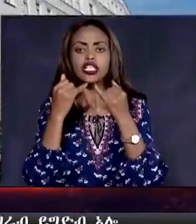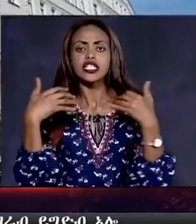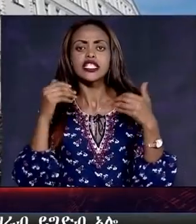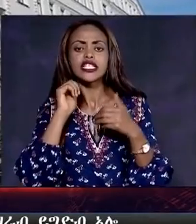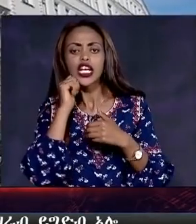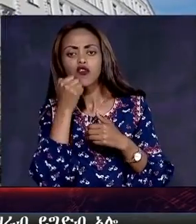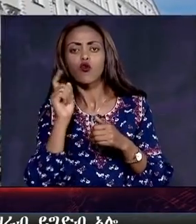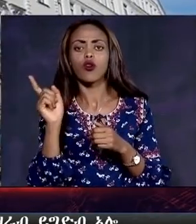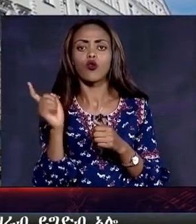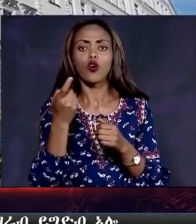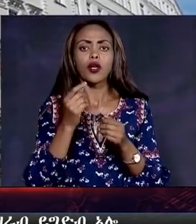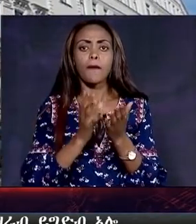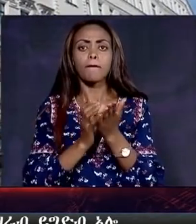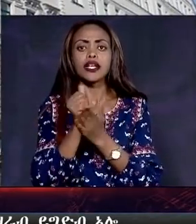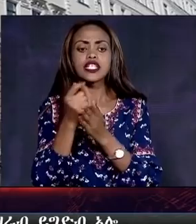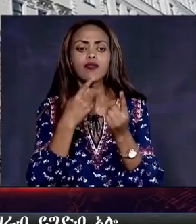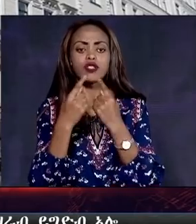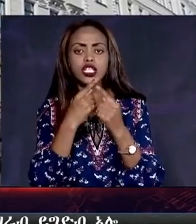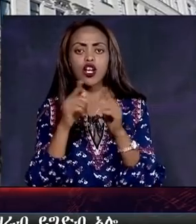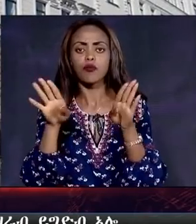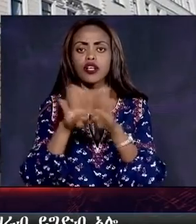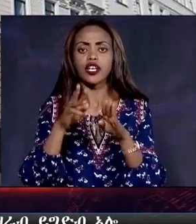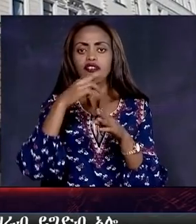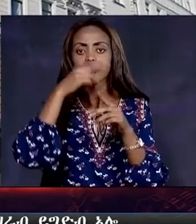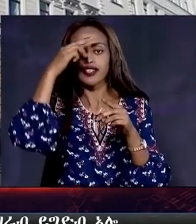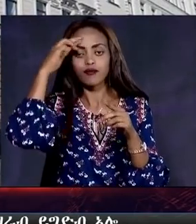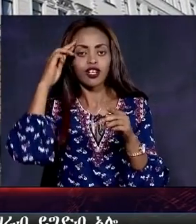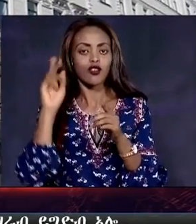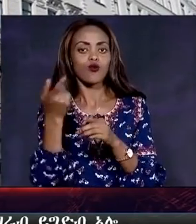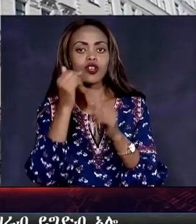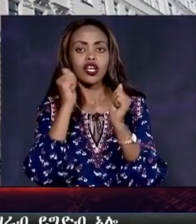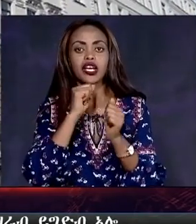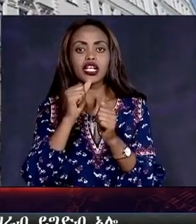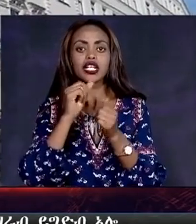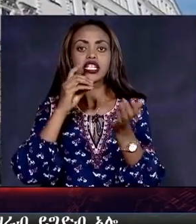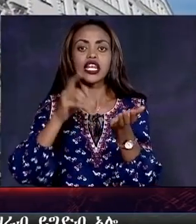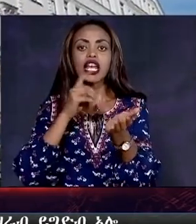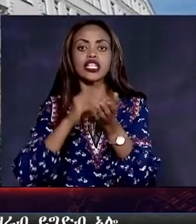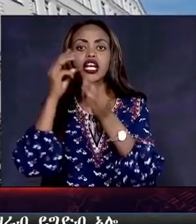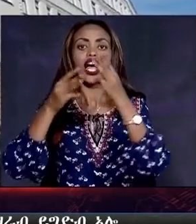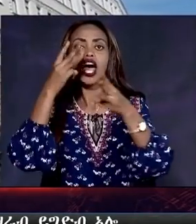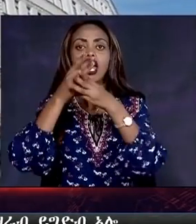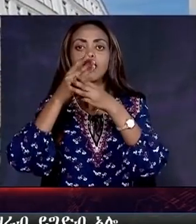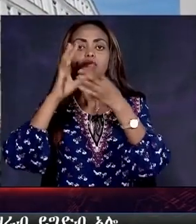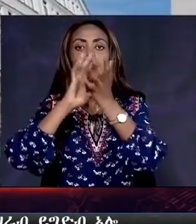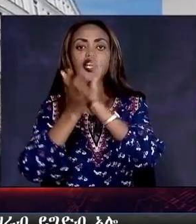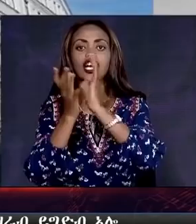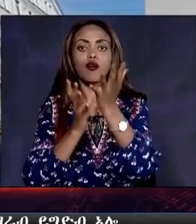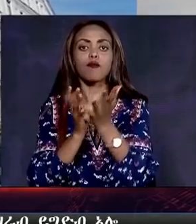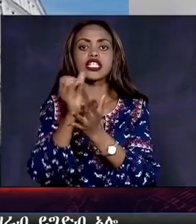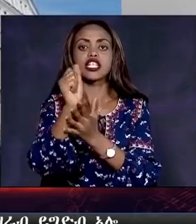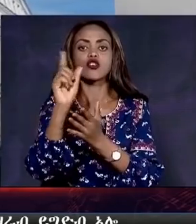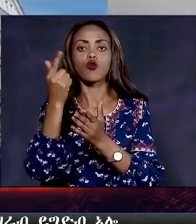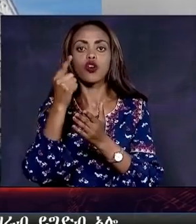እኳ እንተኾነ መሰል ምዝራብ ንምግዳብ ግን ምክንያት ክኸውን የብሉን ዝበላ ዳይረክተር ዓለም ለኸ ትካል መሰል ኣብ ምብራቅ ኣፍሪካ